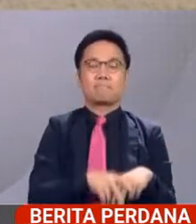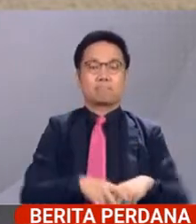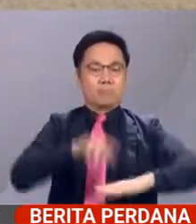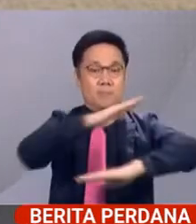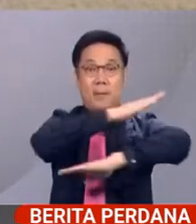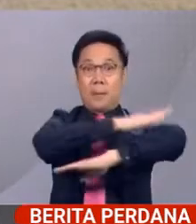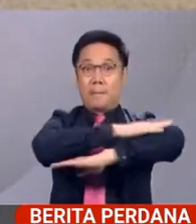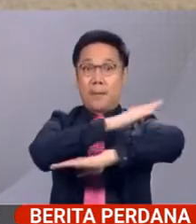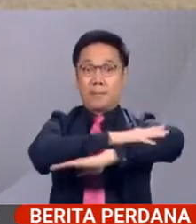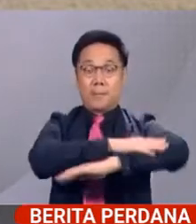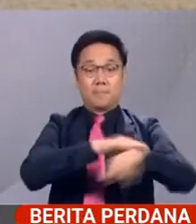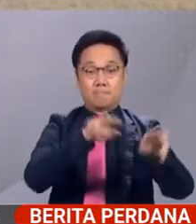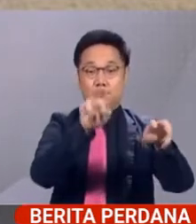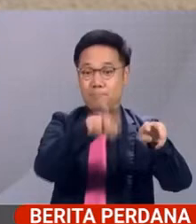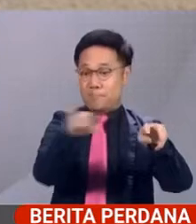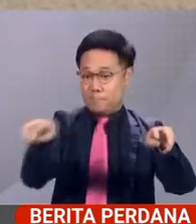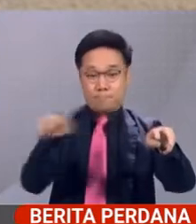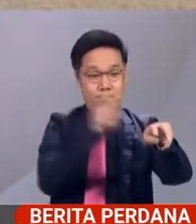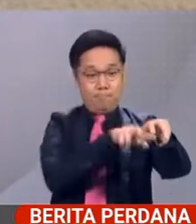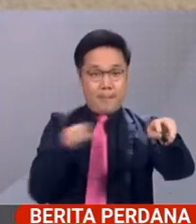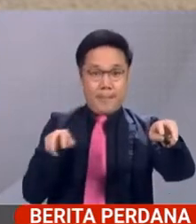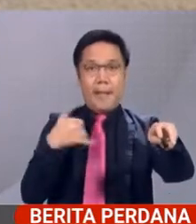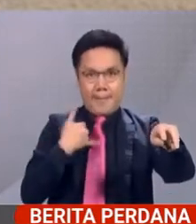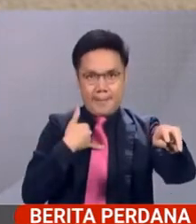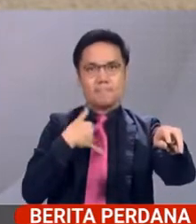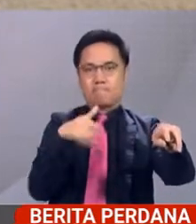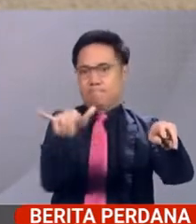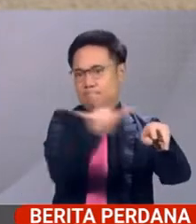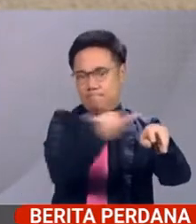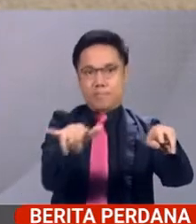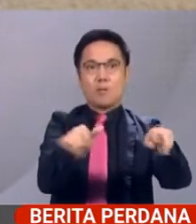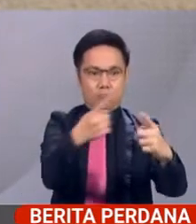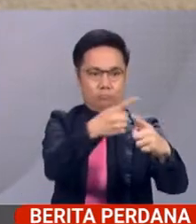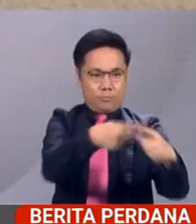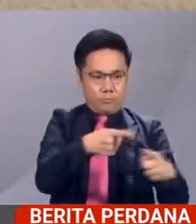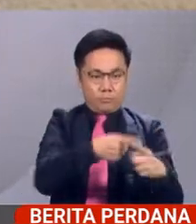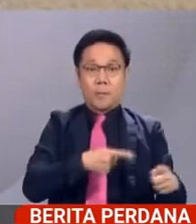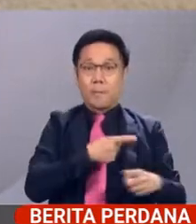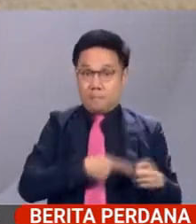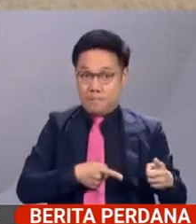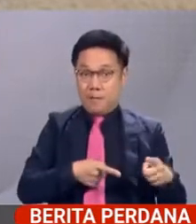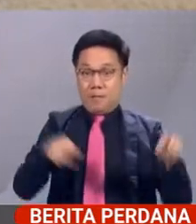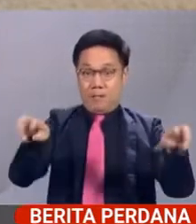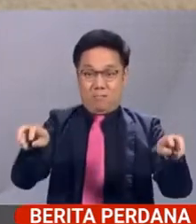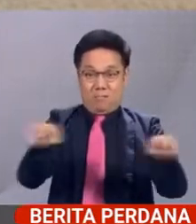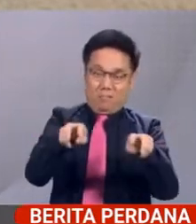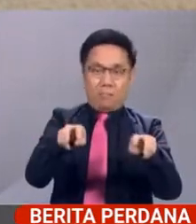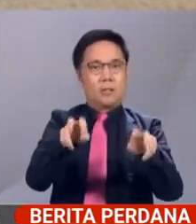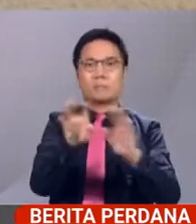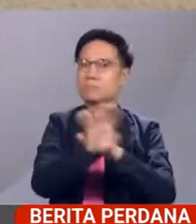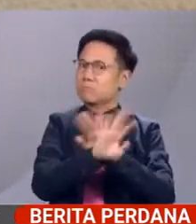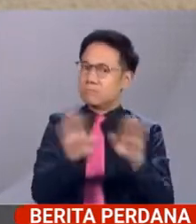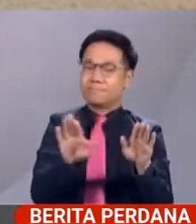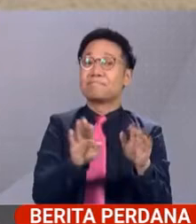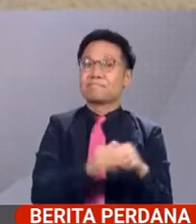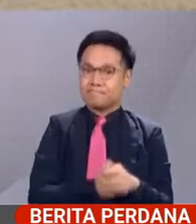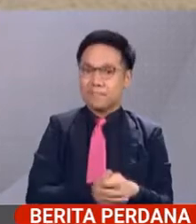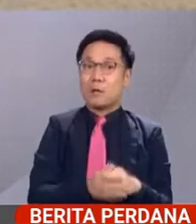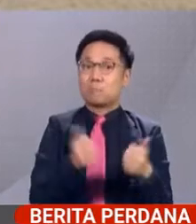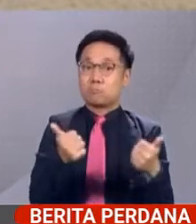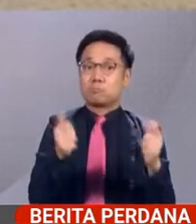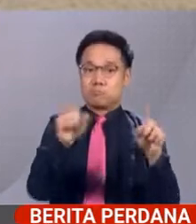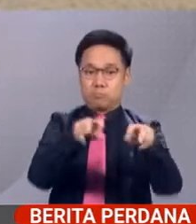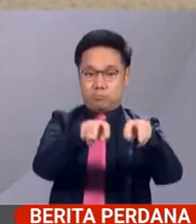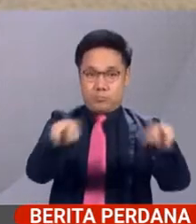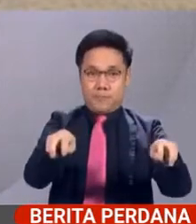dari segi susunan meja itu juga ada penjarakan yang ditandakan supaya meja itu tak bergerak luar daripada penjarakan yang